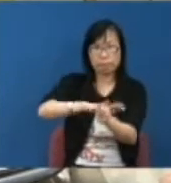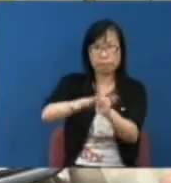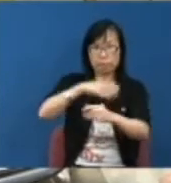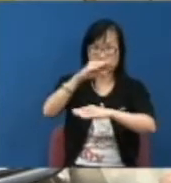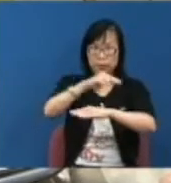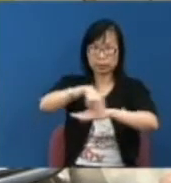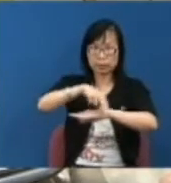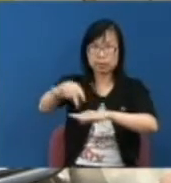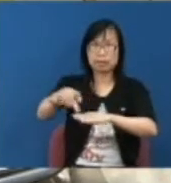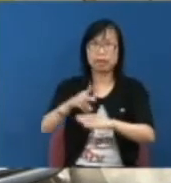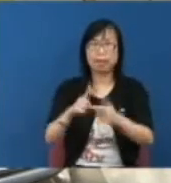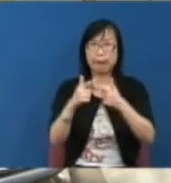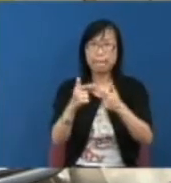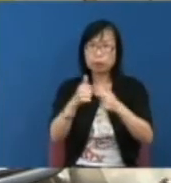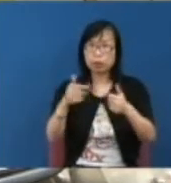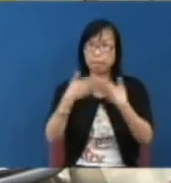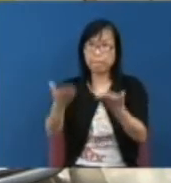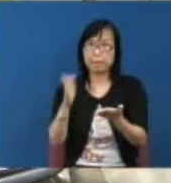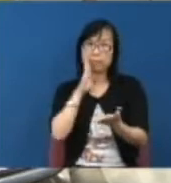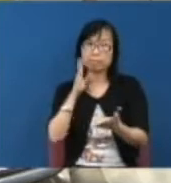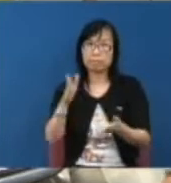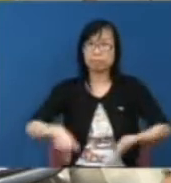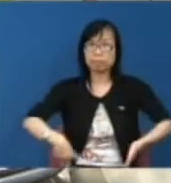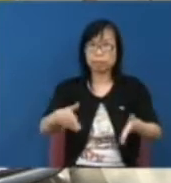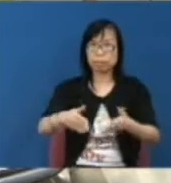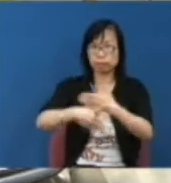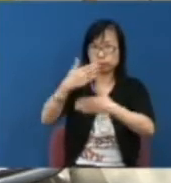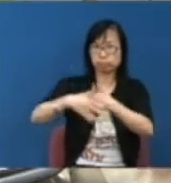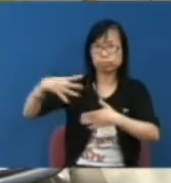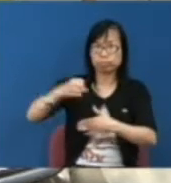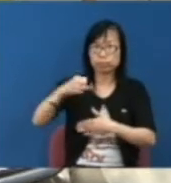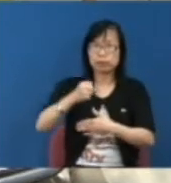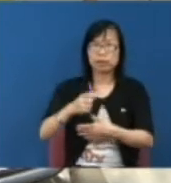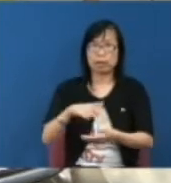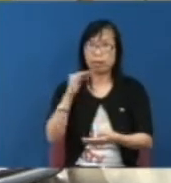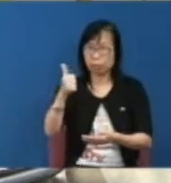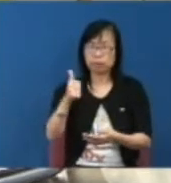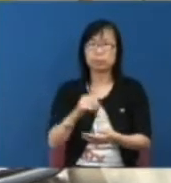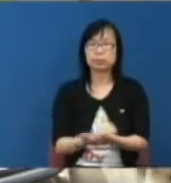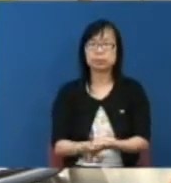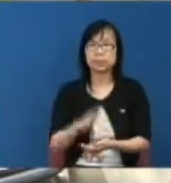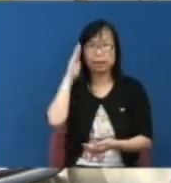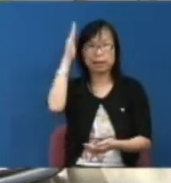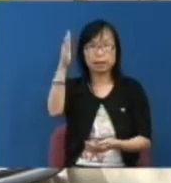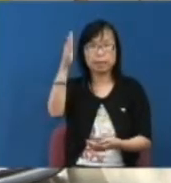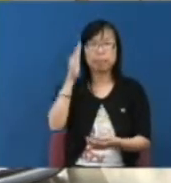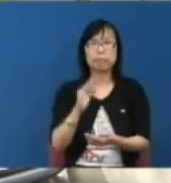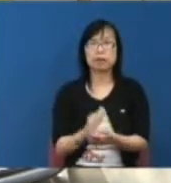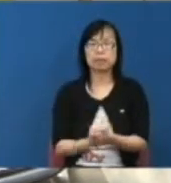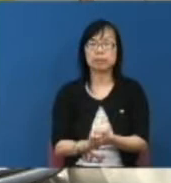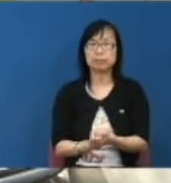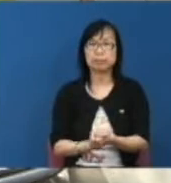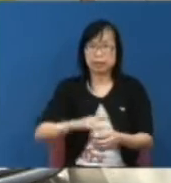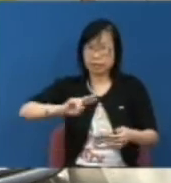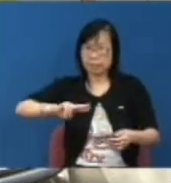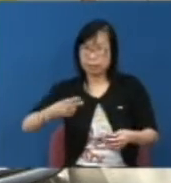或者多啲配套設施咧，俾啲街坊或者業主咧可以改善到家居，其實係好事嚟嘅。但我希望呢個係一個出發係一個